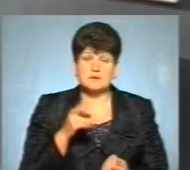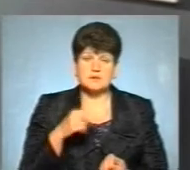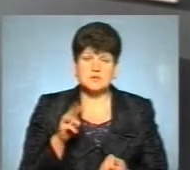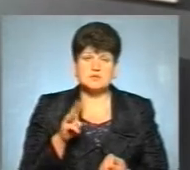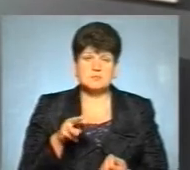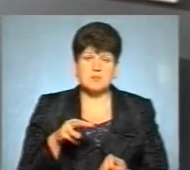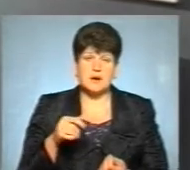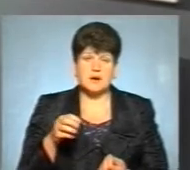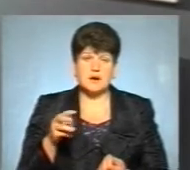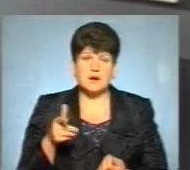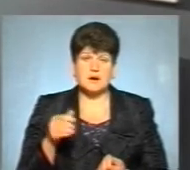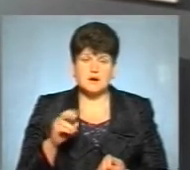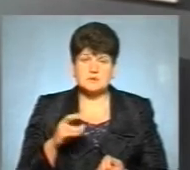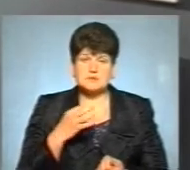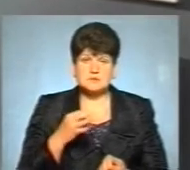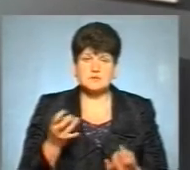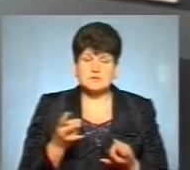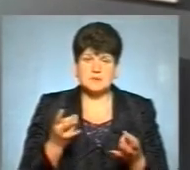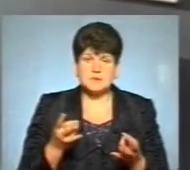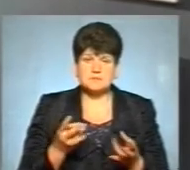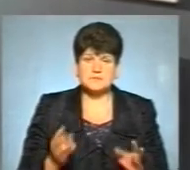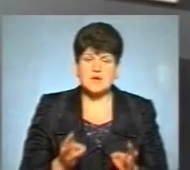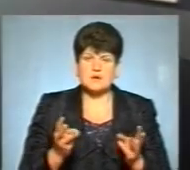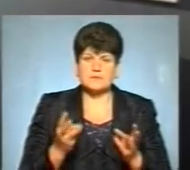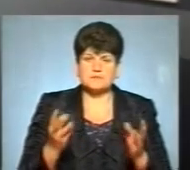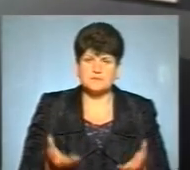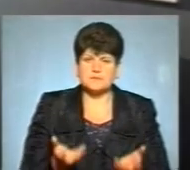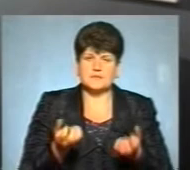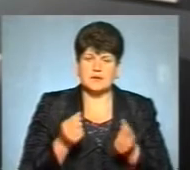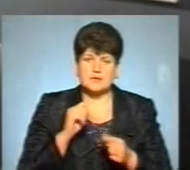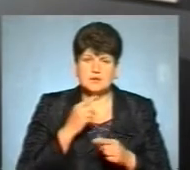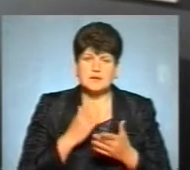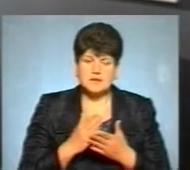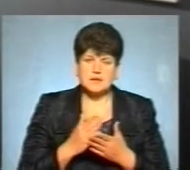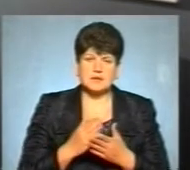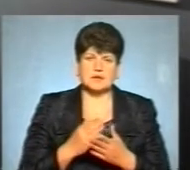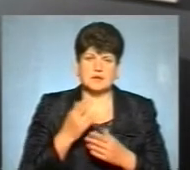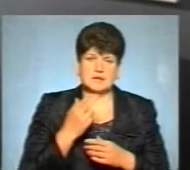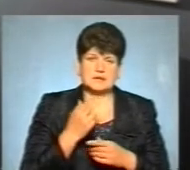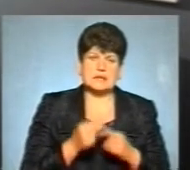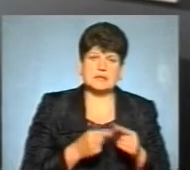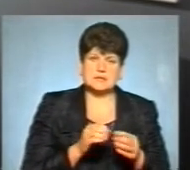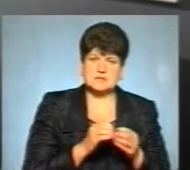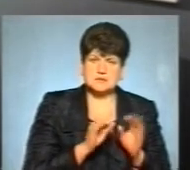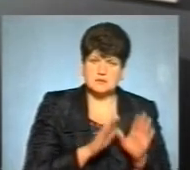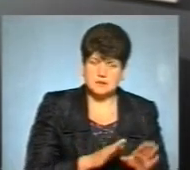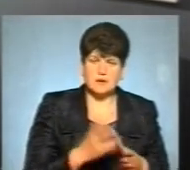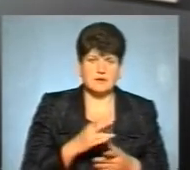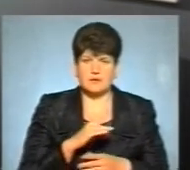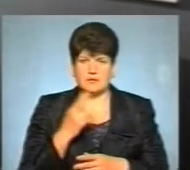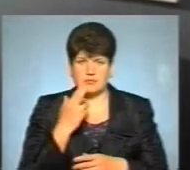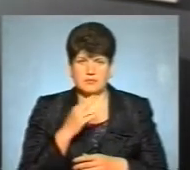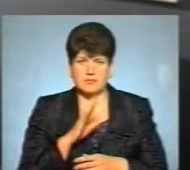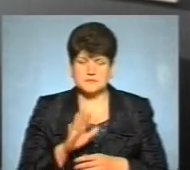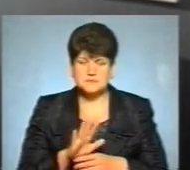правильно сказав, що треба розігрівати економіку. Яким чином? Є традиційні методи, є нетрадиційні методи. Одні з традиційних методів, які